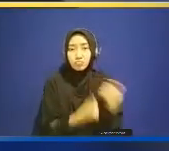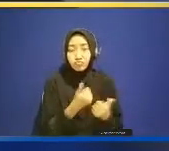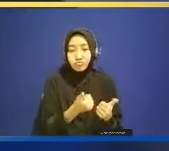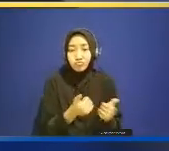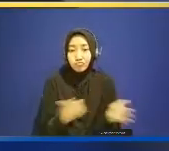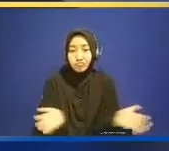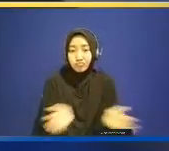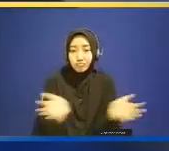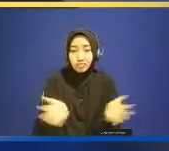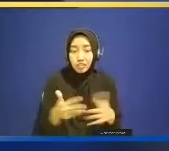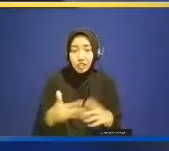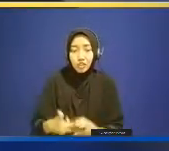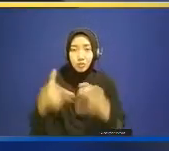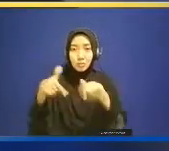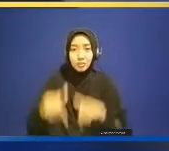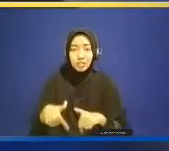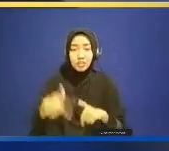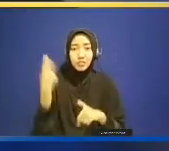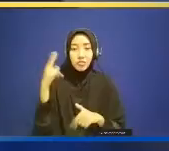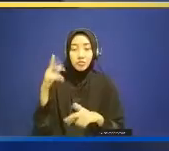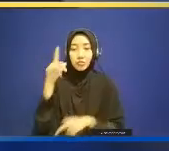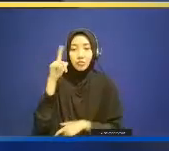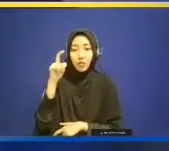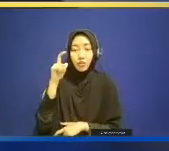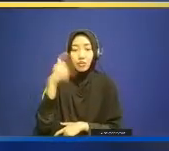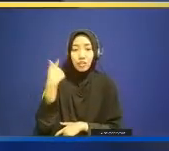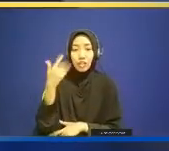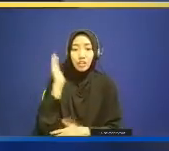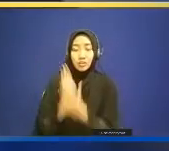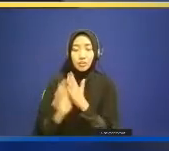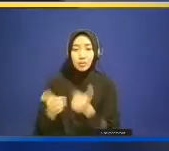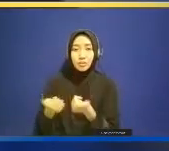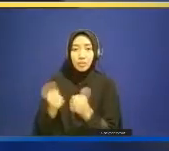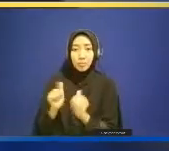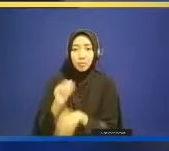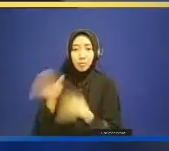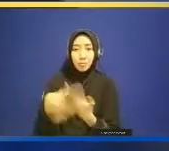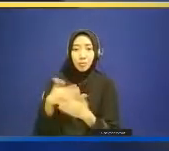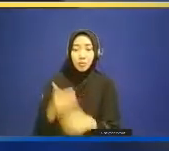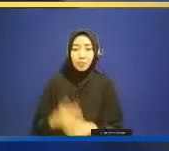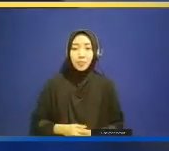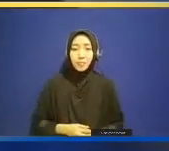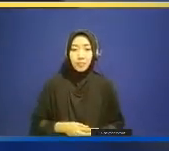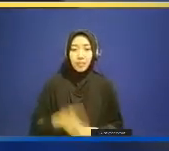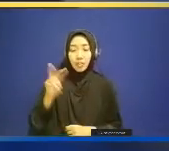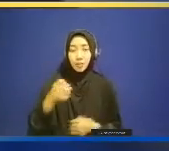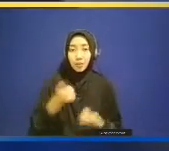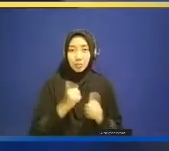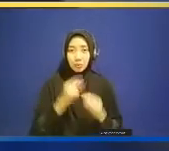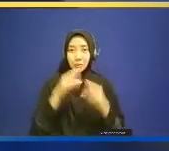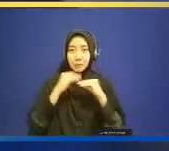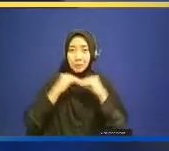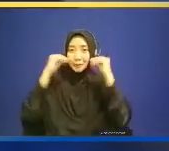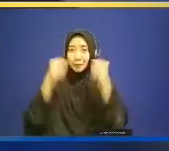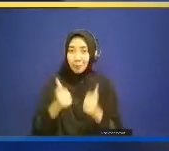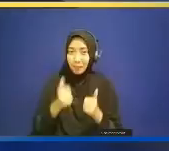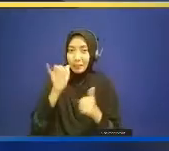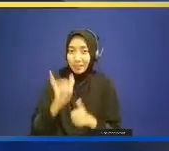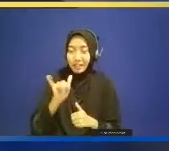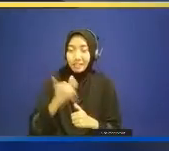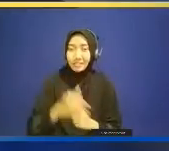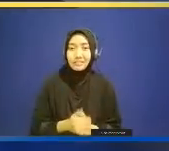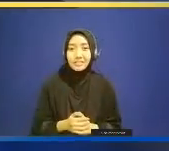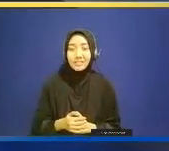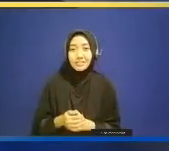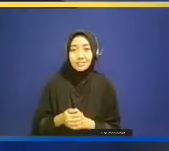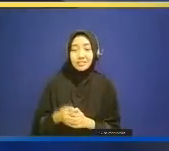ini ketika lagi Zoom ini gitu supaya untuk foto kita langsung standby harus sudah siap dan ready dengan senyum terbaik ya udah harus